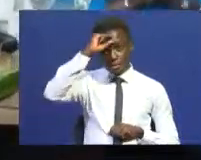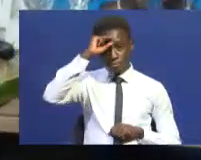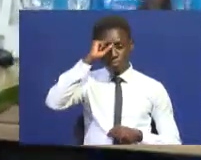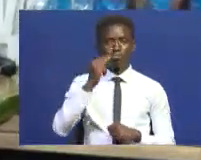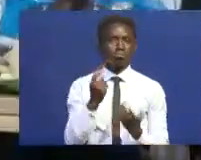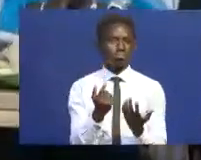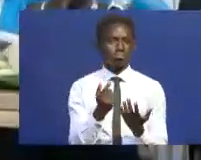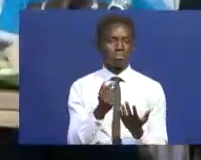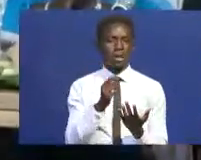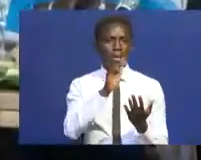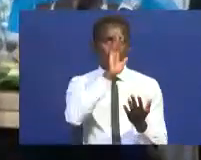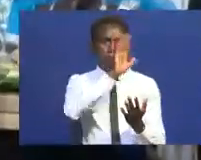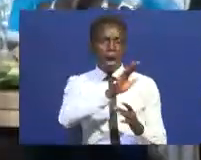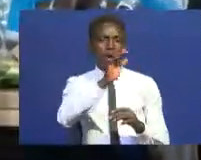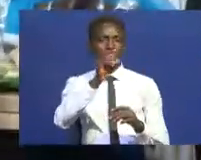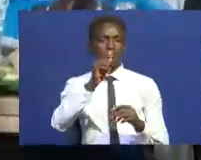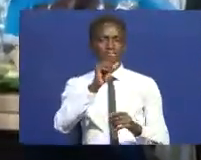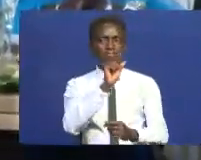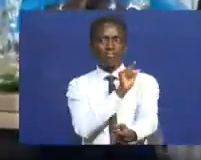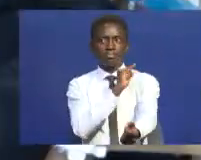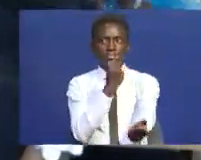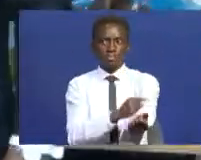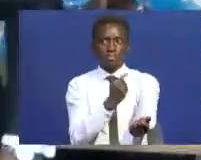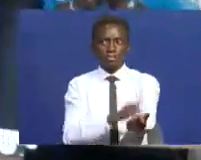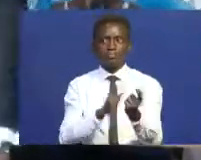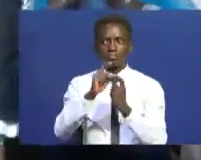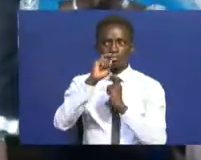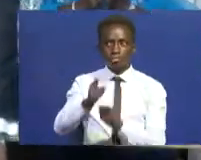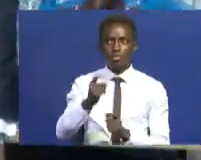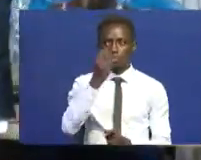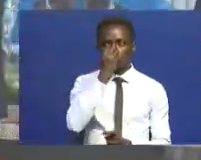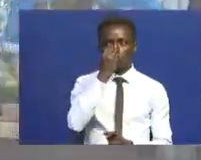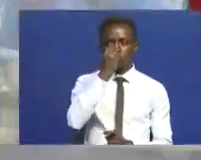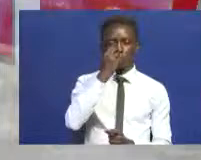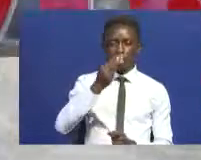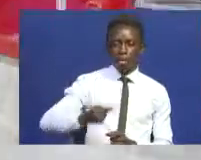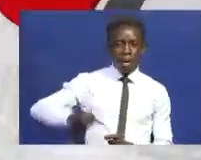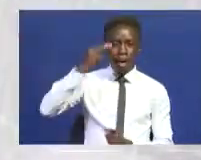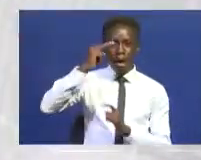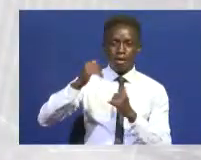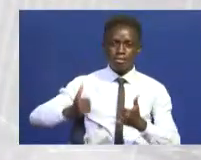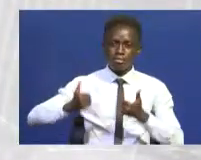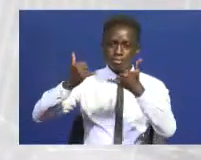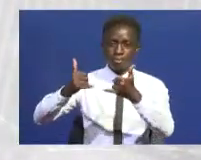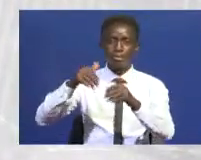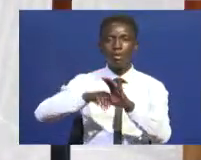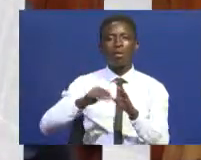Ghana yamtunuku Rais William Ruto tuzo ya hadhi ya juu zaidi nchini Ghana.